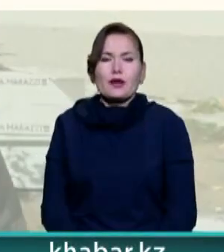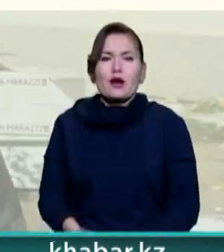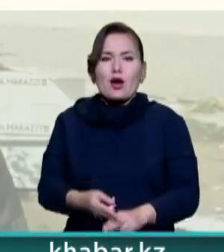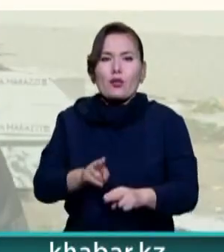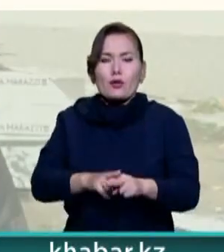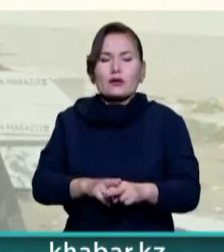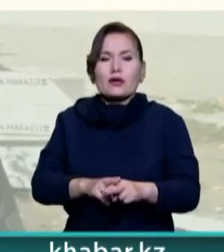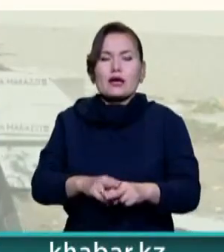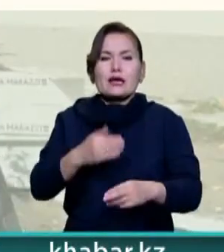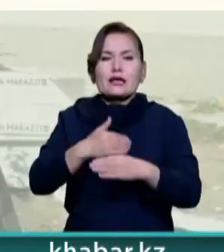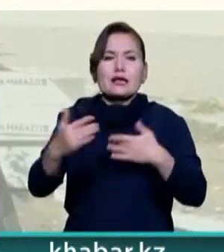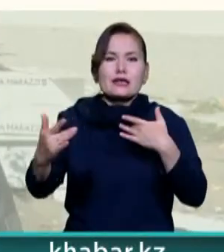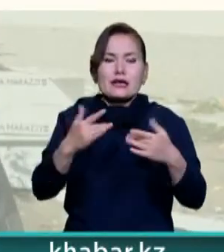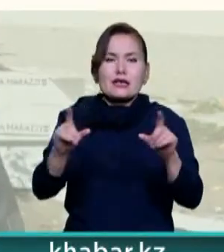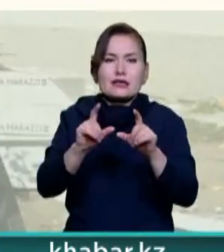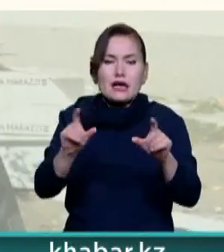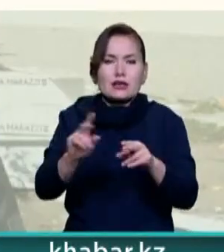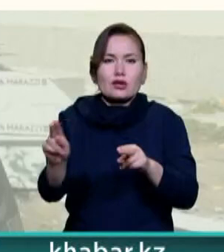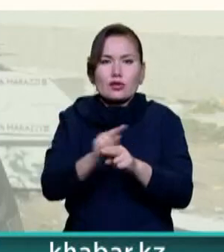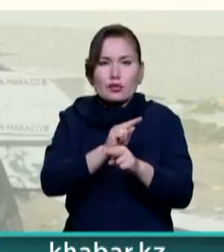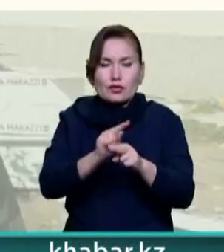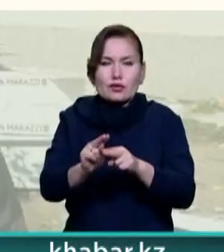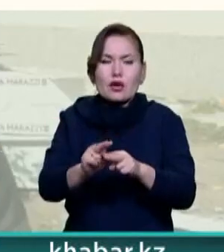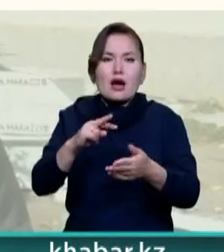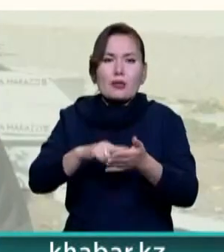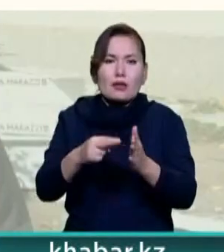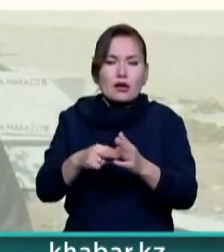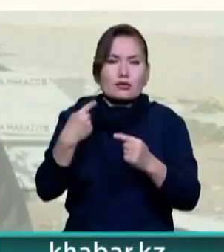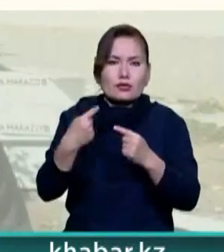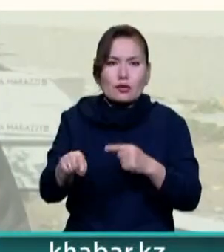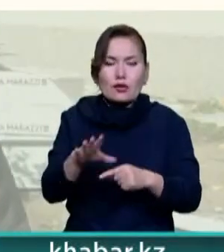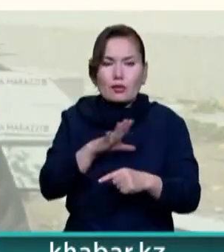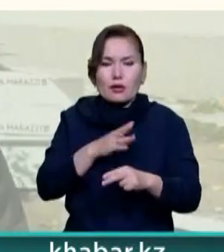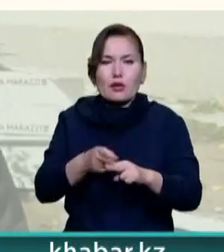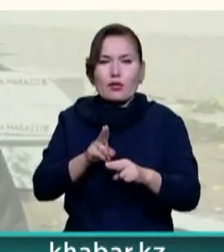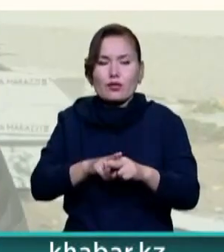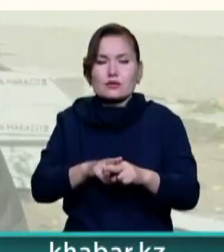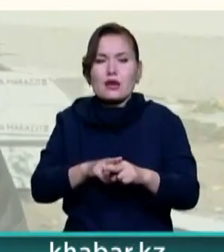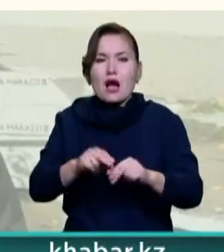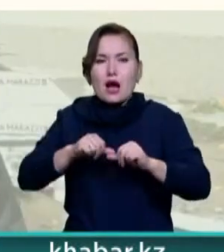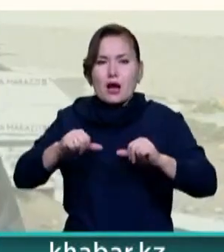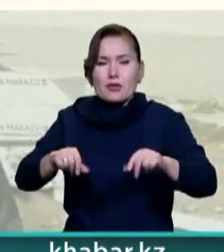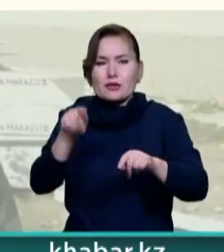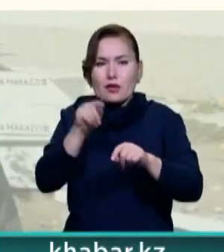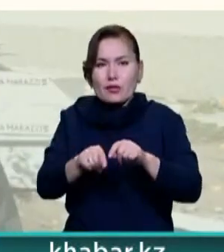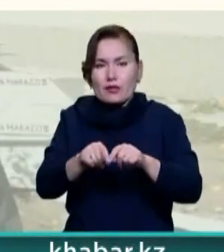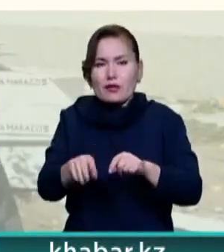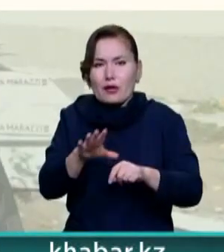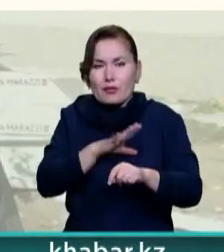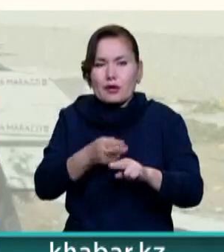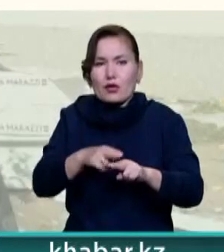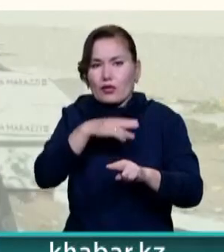концепция болған материал. Ол материал өзінің бір зерттеулерден өтпей, качество жағынан, сапасы